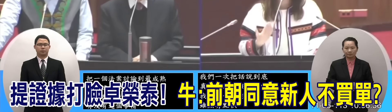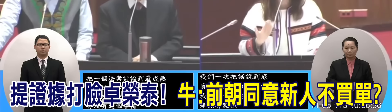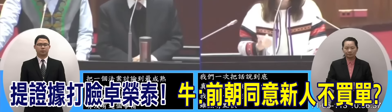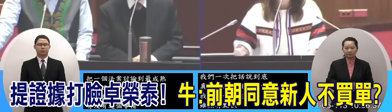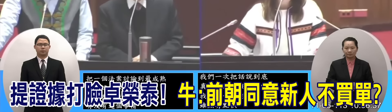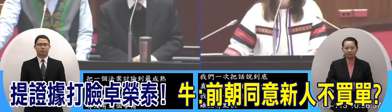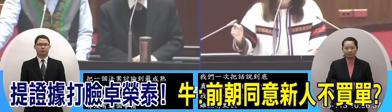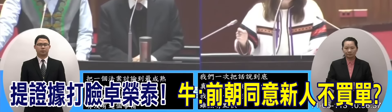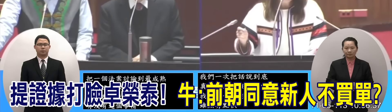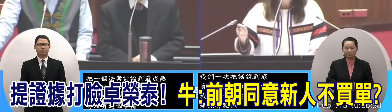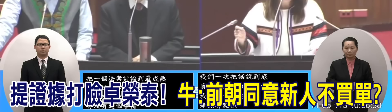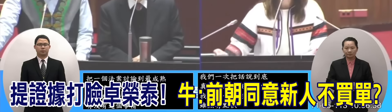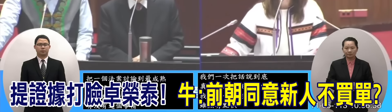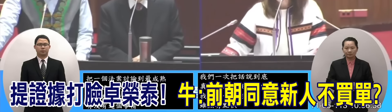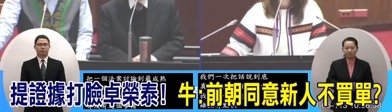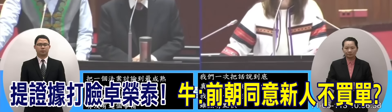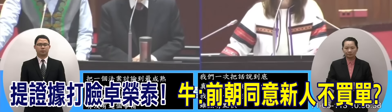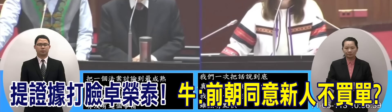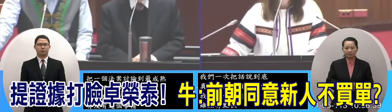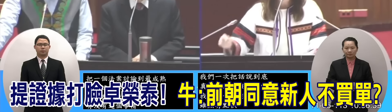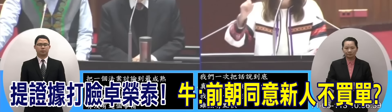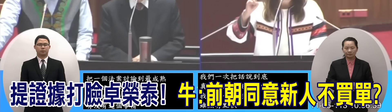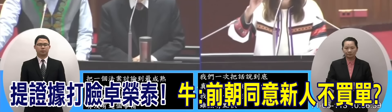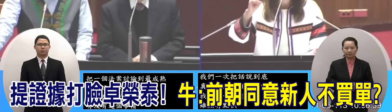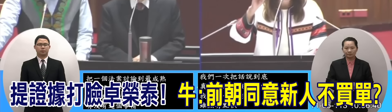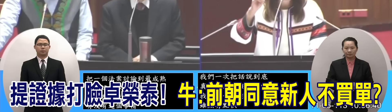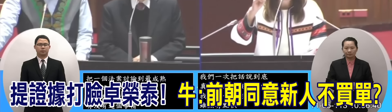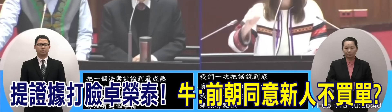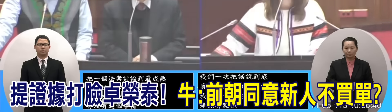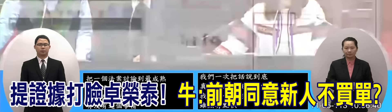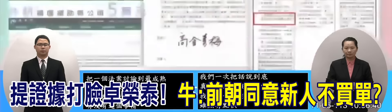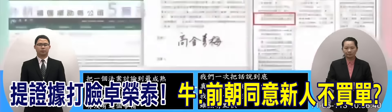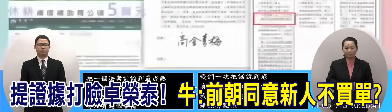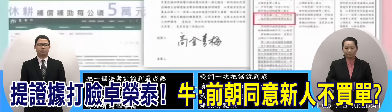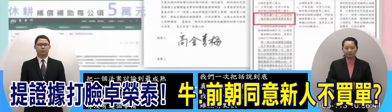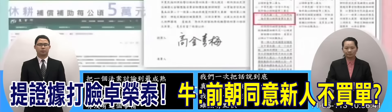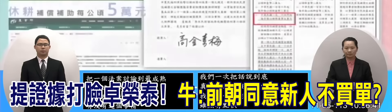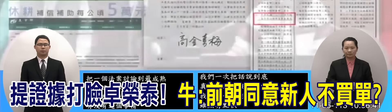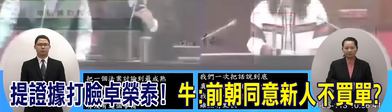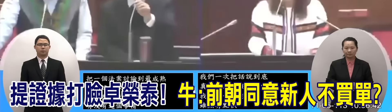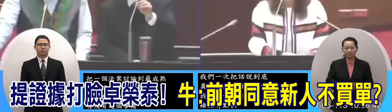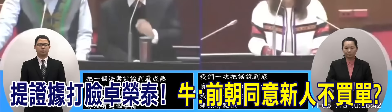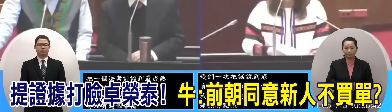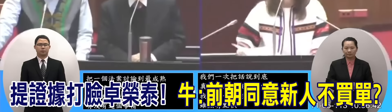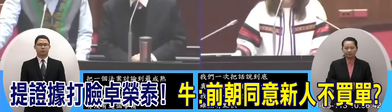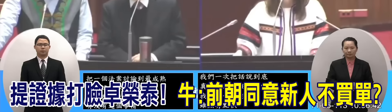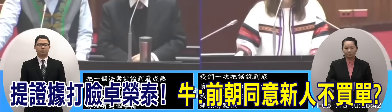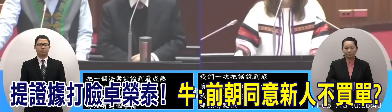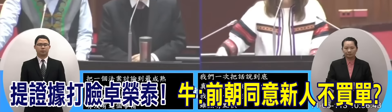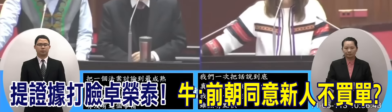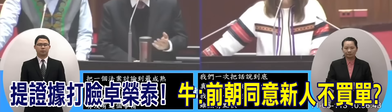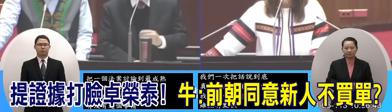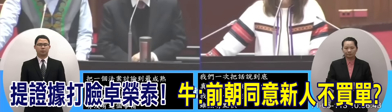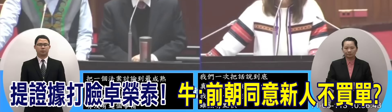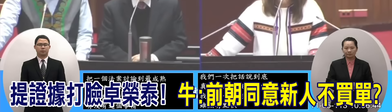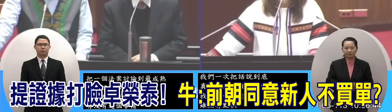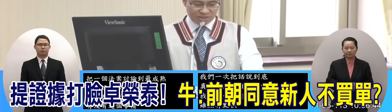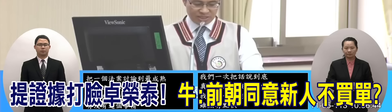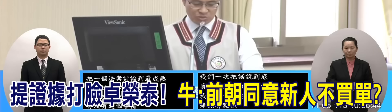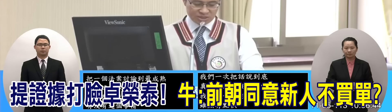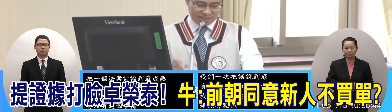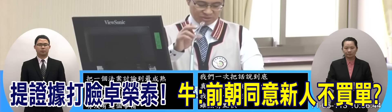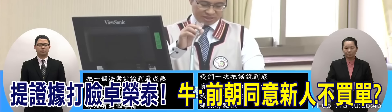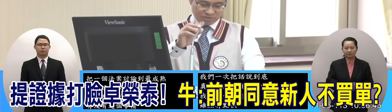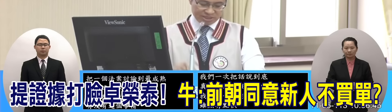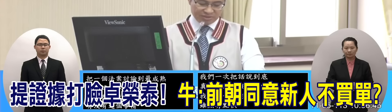法院长您同意的话，我们以今年的募资来可以算的话，我们修法每一年可以增加13.6亿，院长你是不是乐观其成？ 这个修法如果通过的话，那当然我们就将来处理。 所